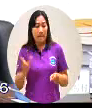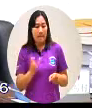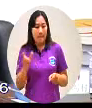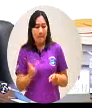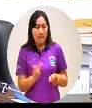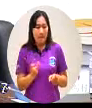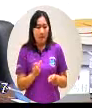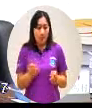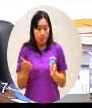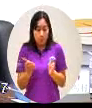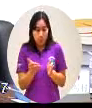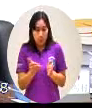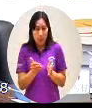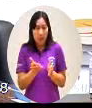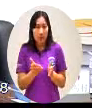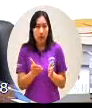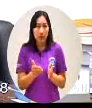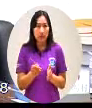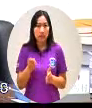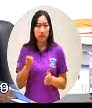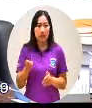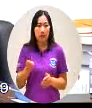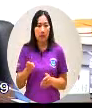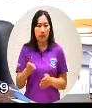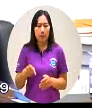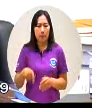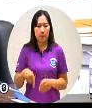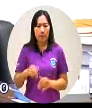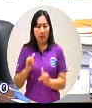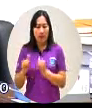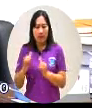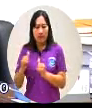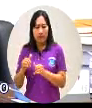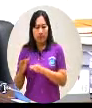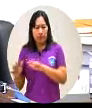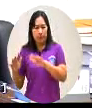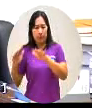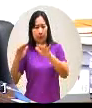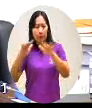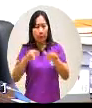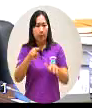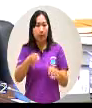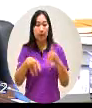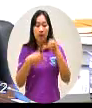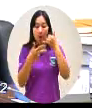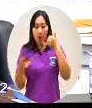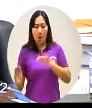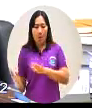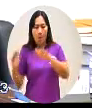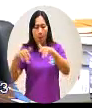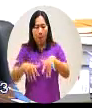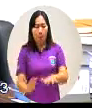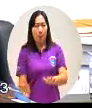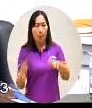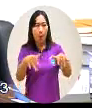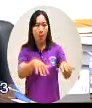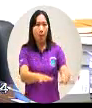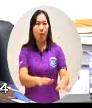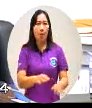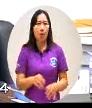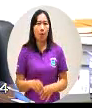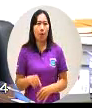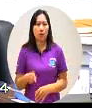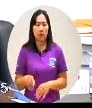好，大家拢去啊，吼看迄个海鹰、啊，即外口的消波块你嘛安尼吼，倒边就